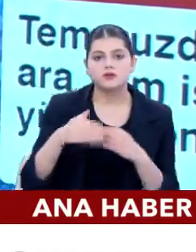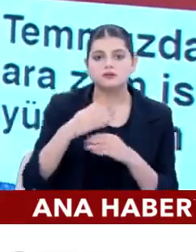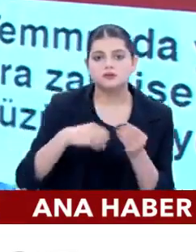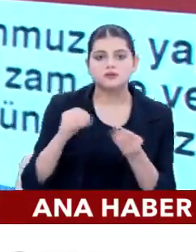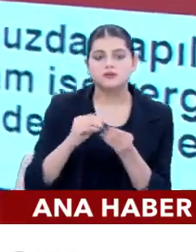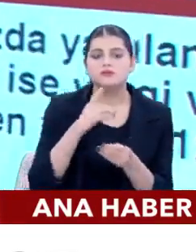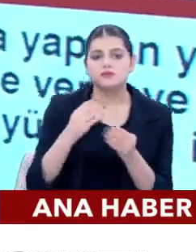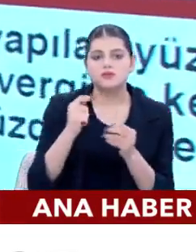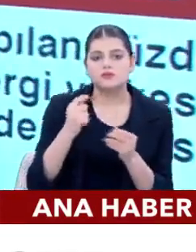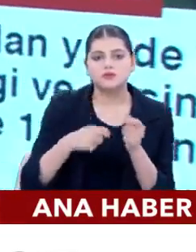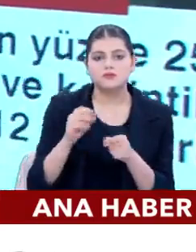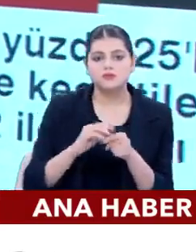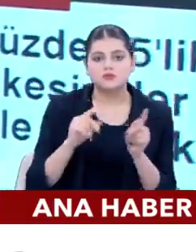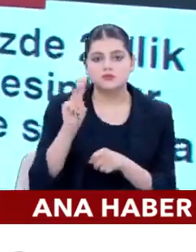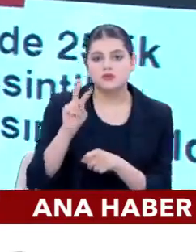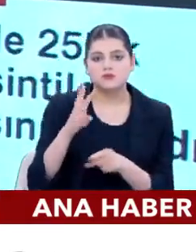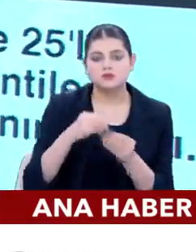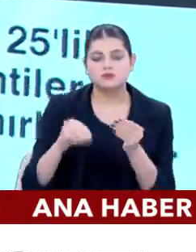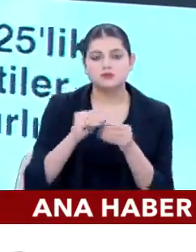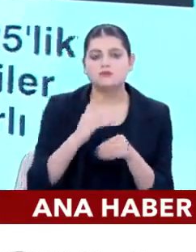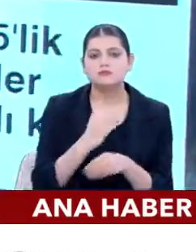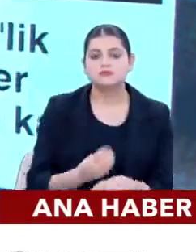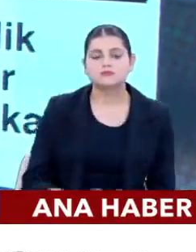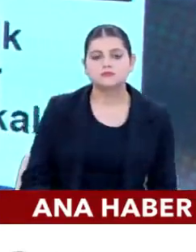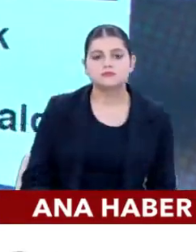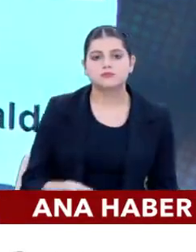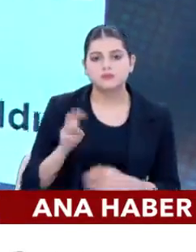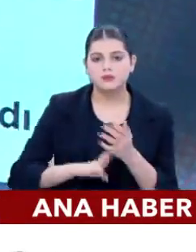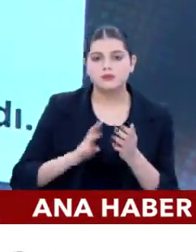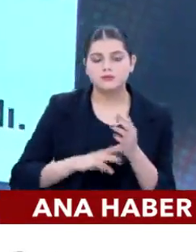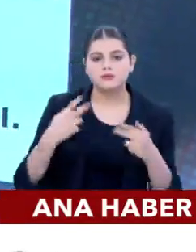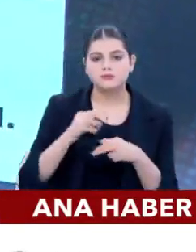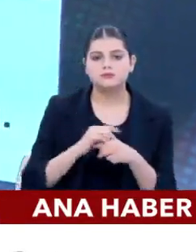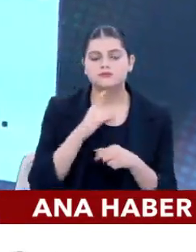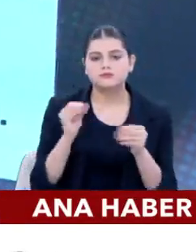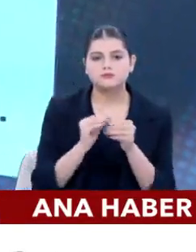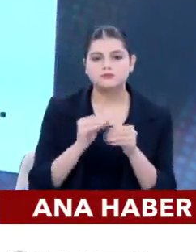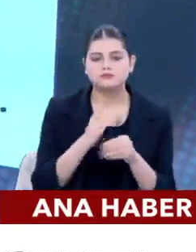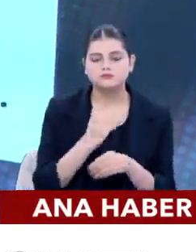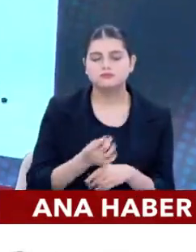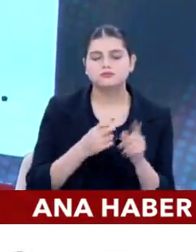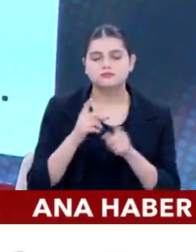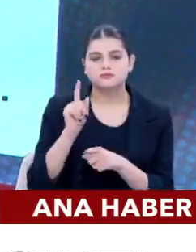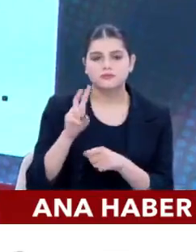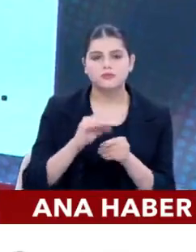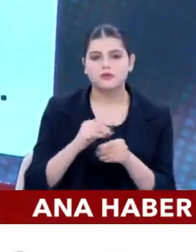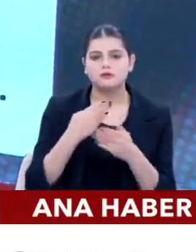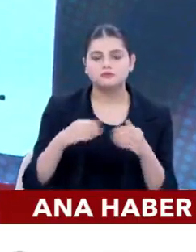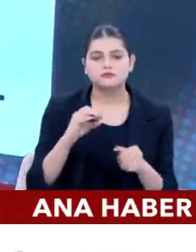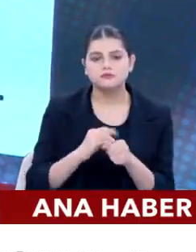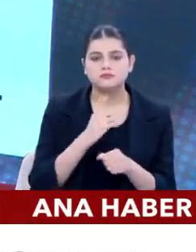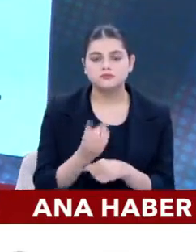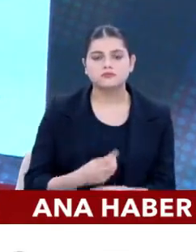zam temmuzda yapılan % 25'lik ara zams vergi ve kesintiler yüzünden % 122 ile sınırlı